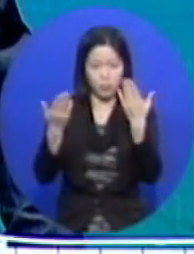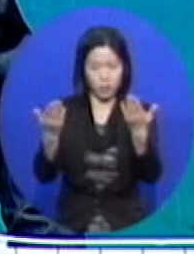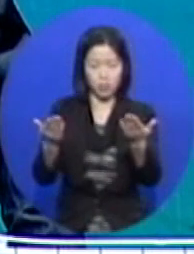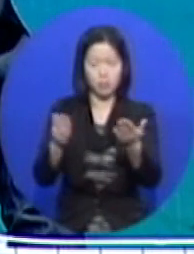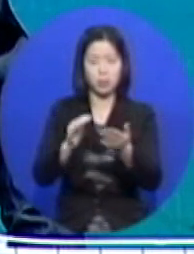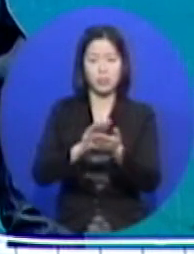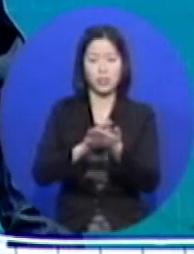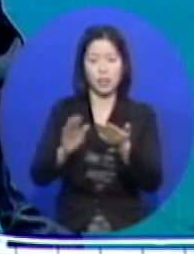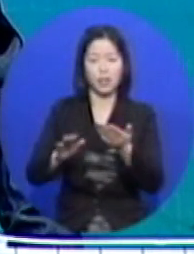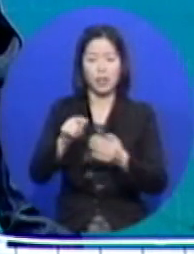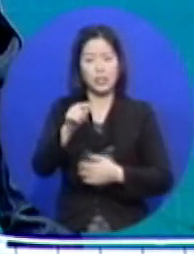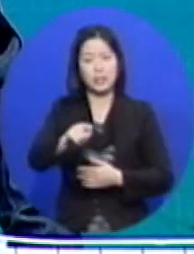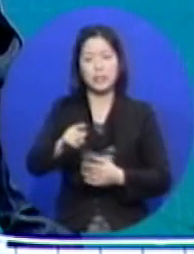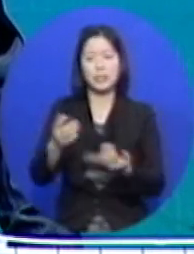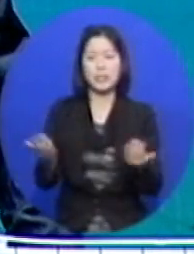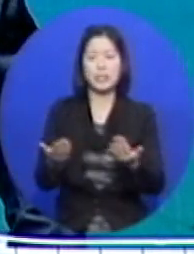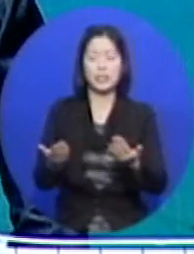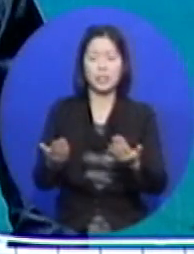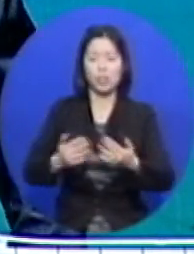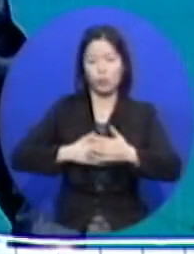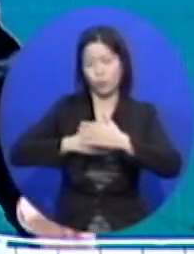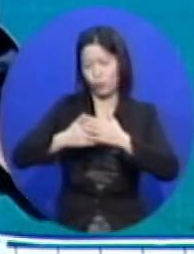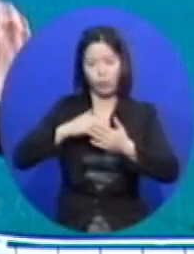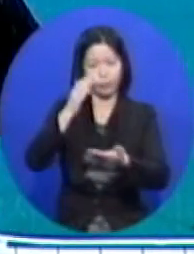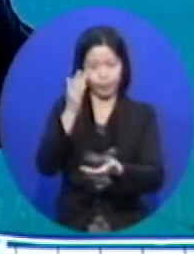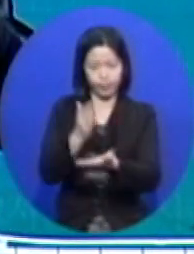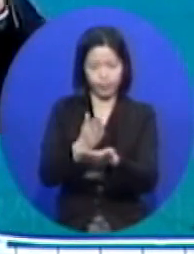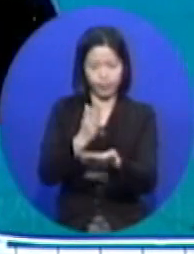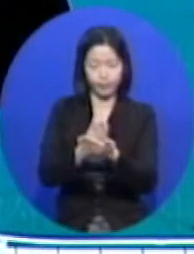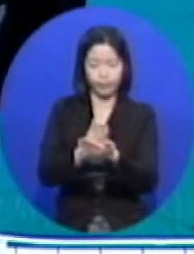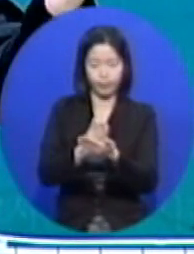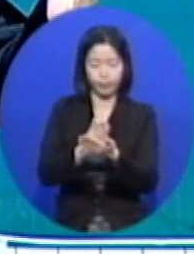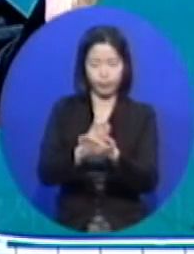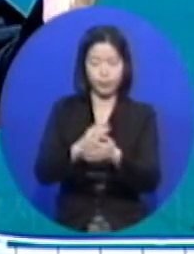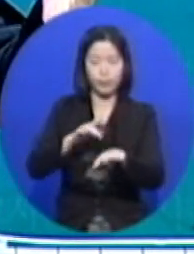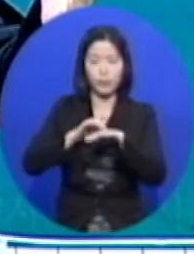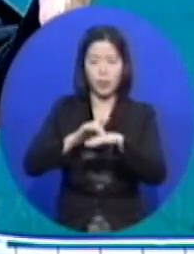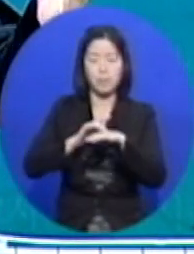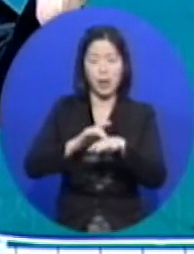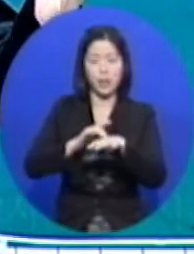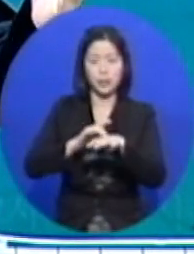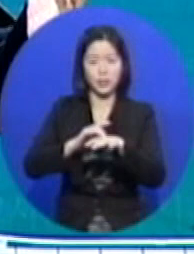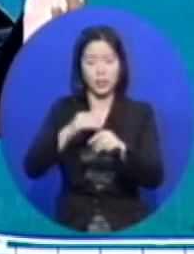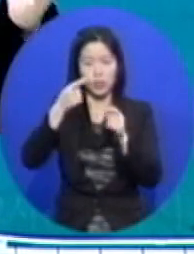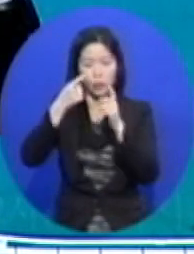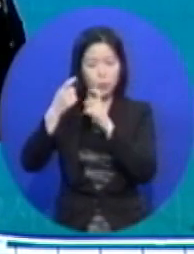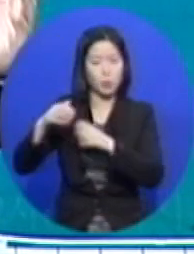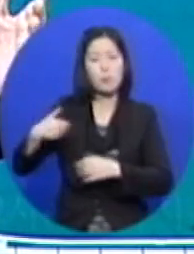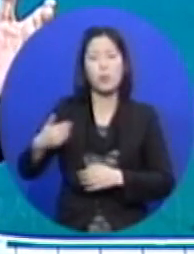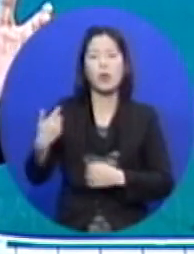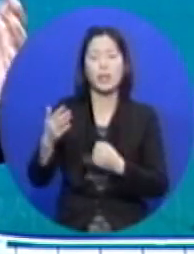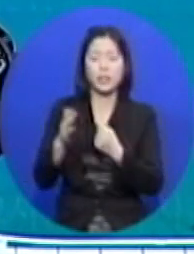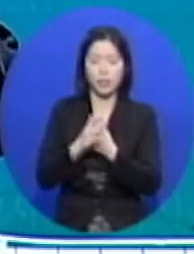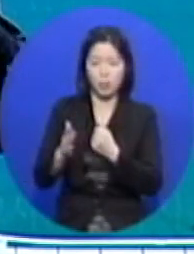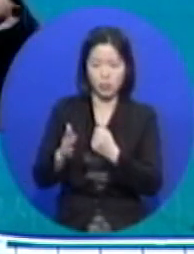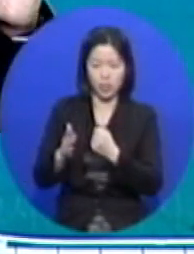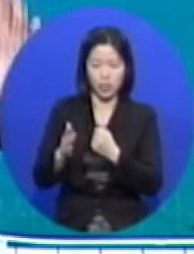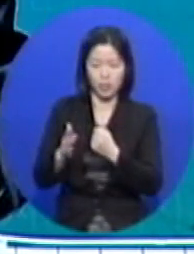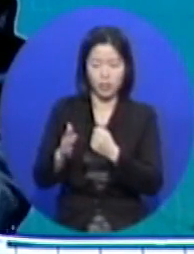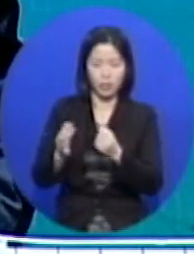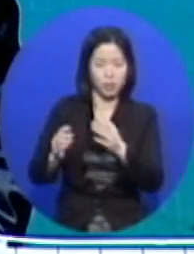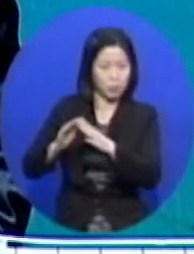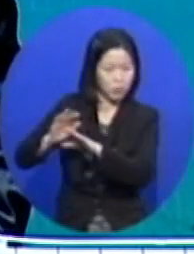그 위를 두려워하지 마세요 마귀의 간계를 모르니까 넘어갔던 거에요 마귀의 역사는 우리가